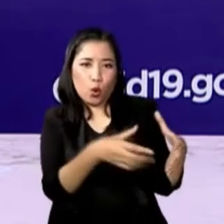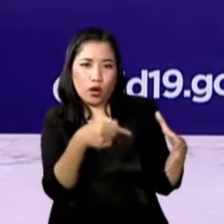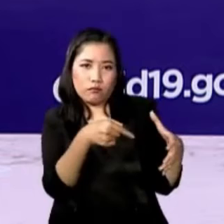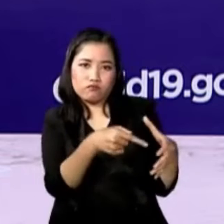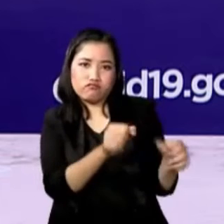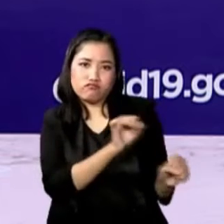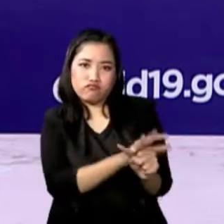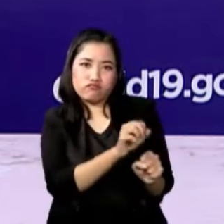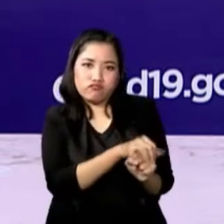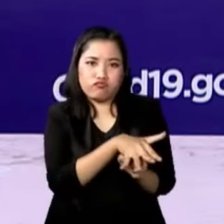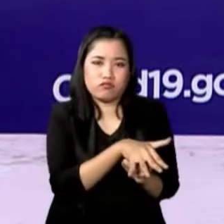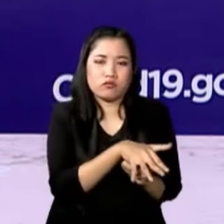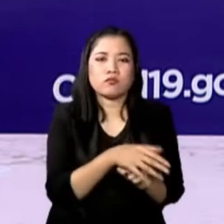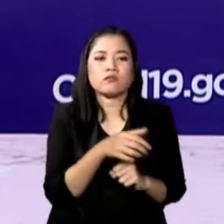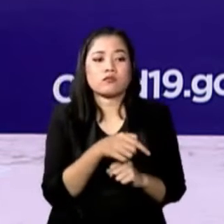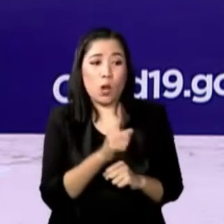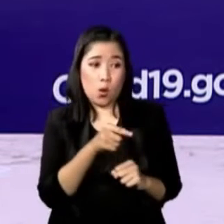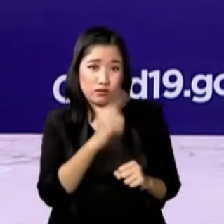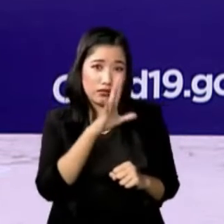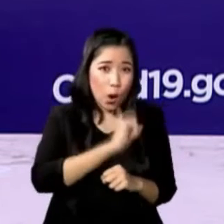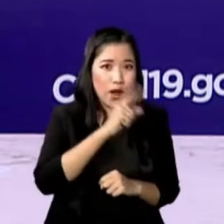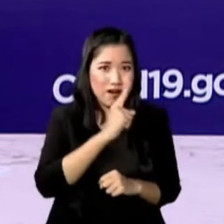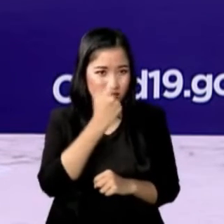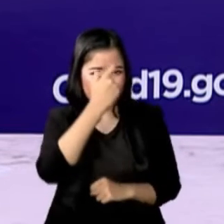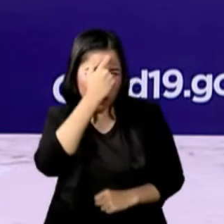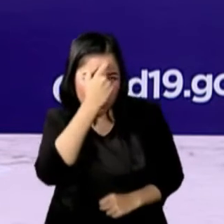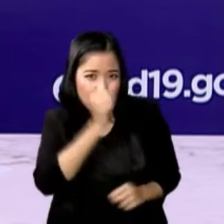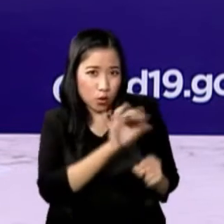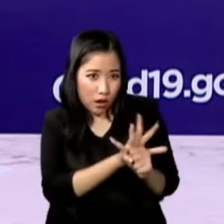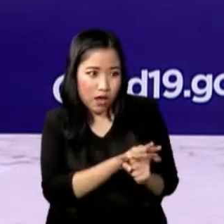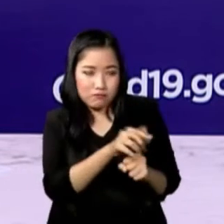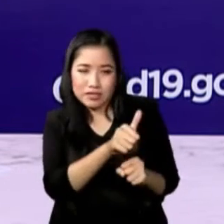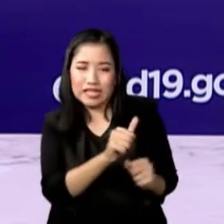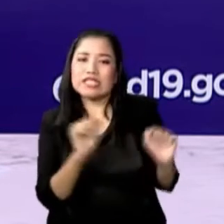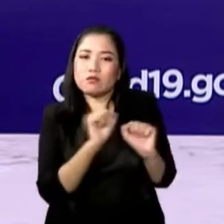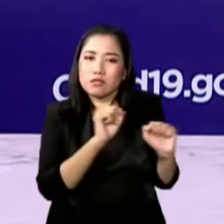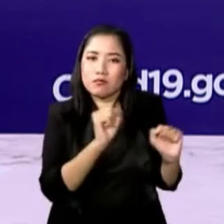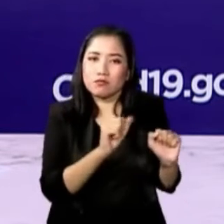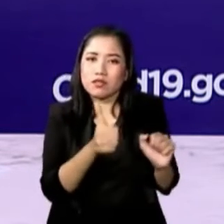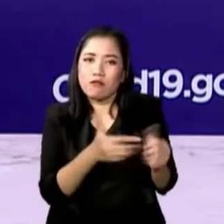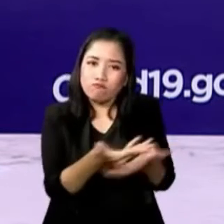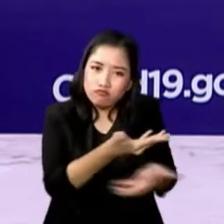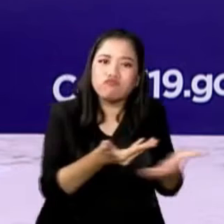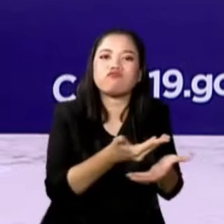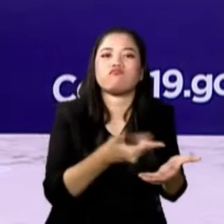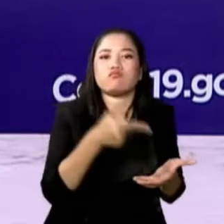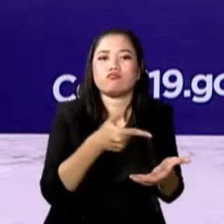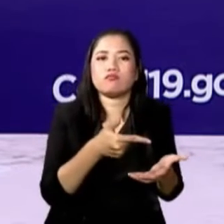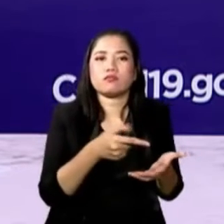dini, sehingga dapat dilakukan penanganan sesegera mungkin. Mari dari ini selain berfokus